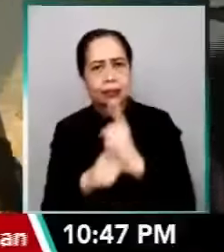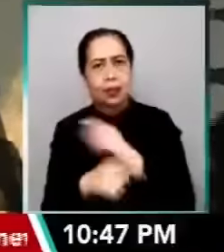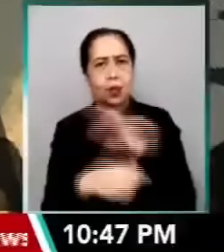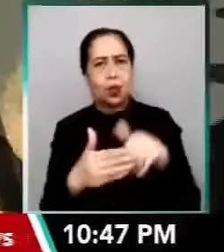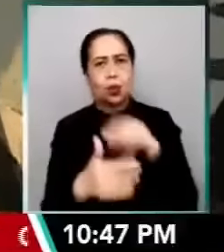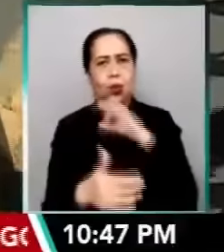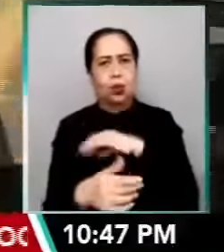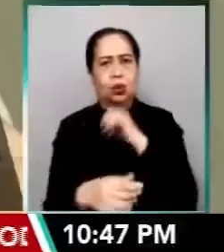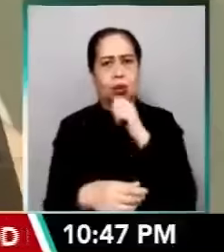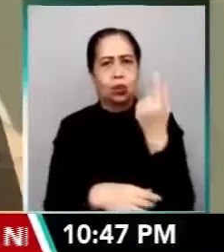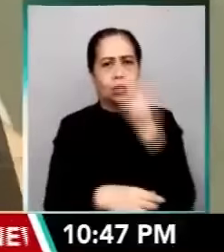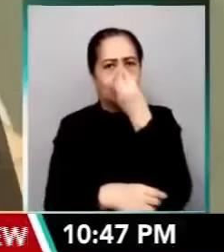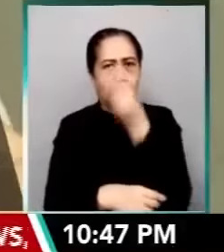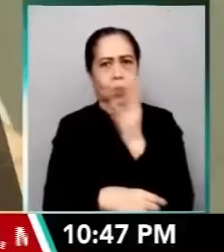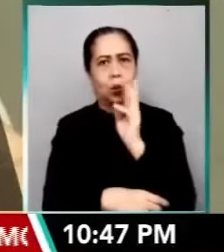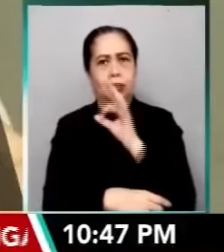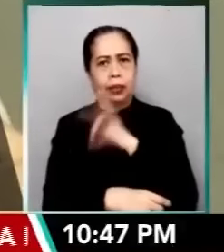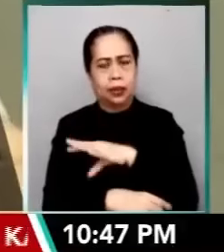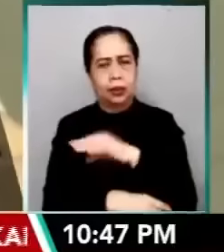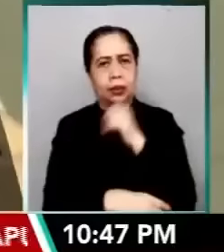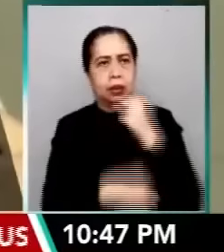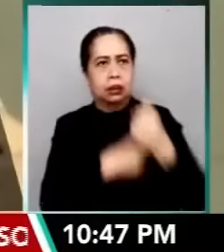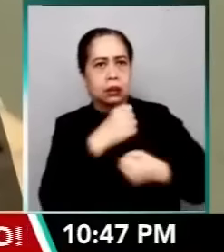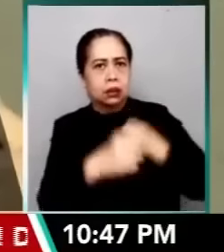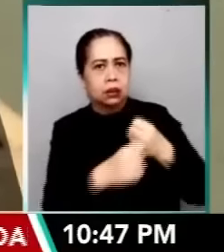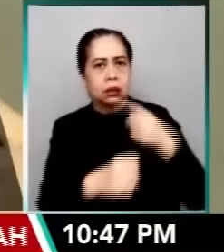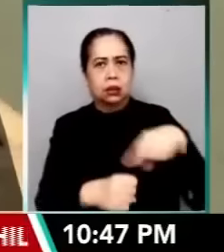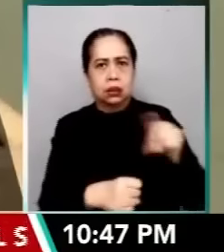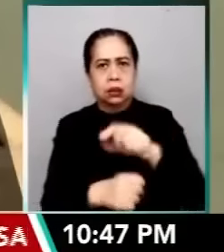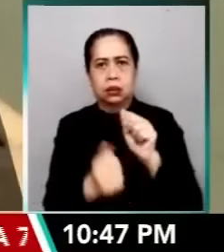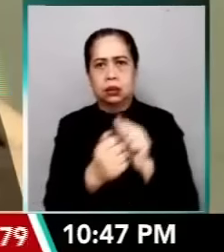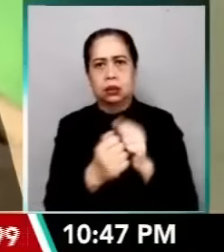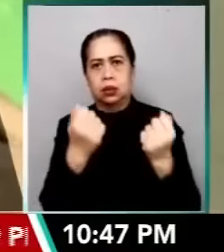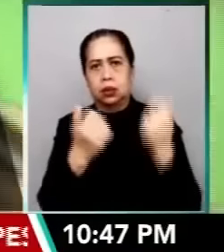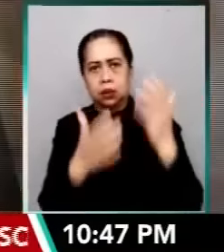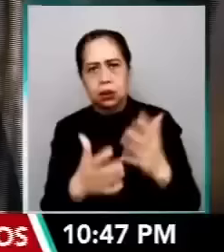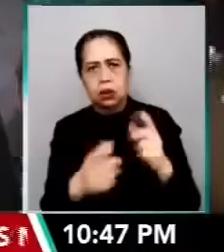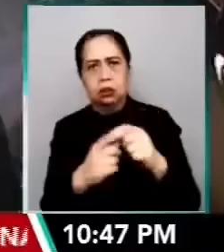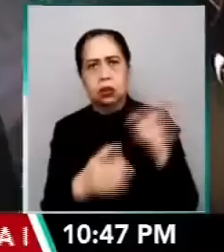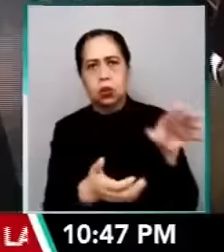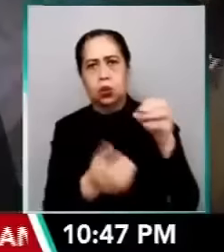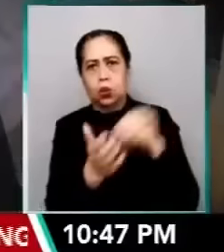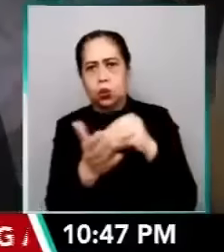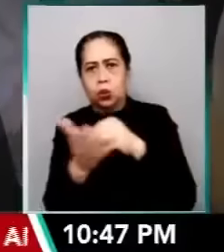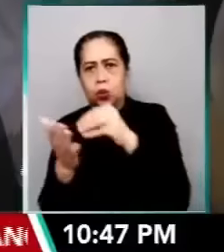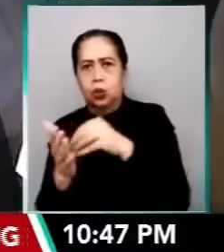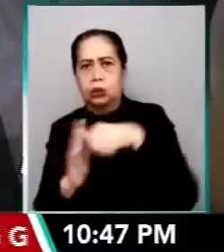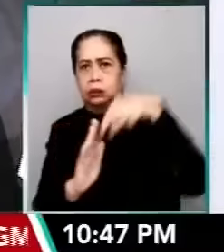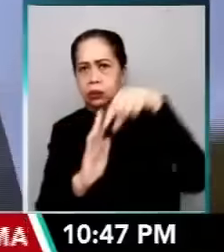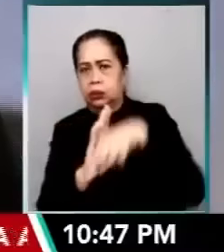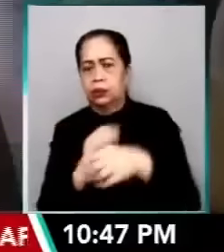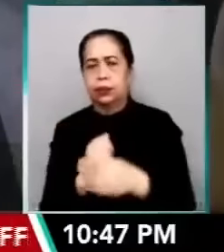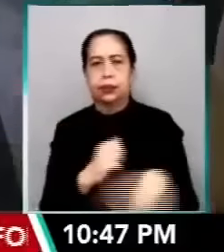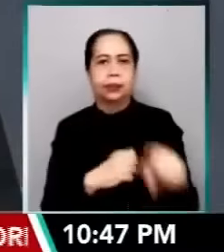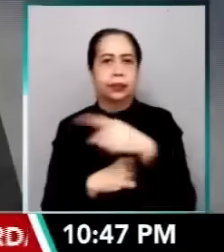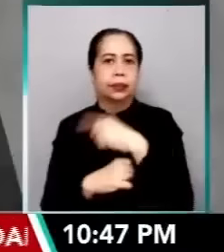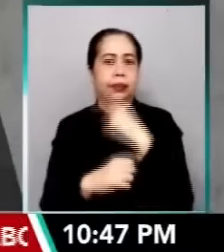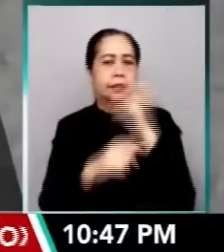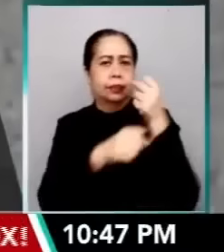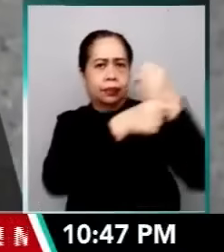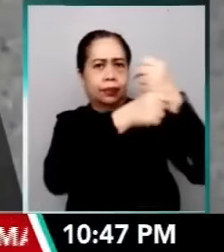lamang. At hindi po pahirapan yung ating mga kasamahan na mabaon lamang po sa utang. Sa gitna naman ng protesta sa